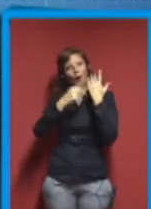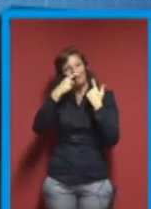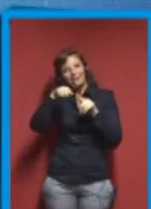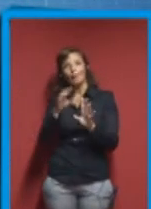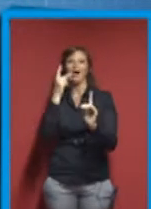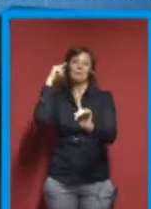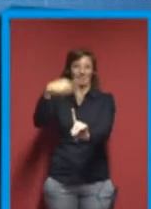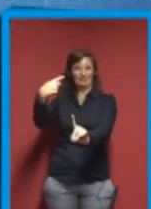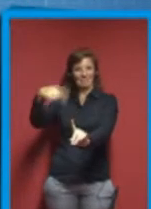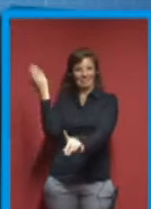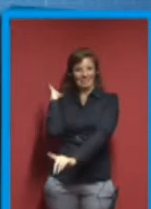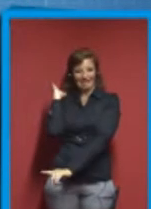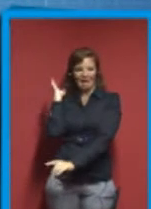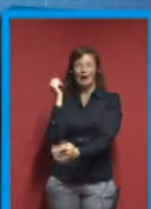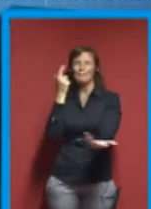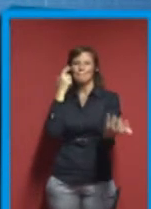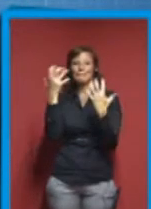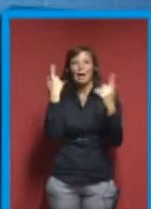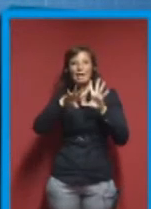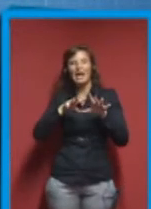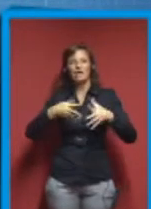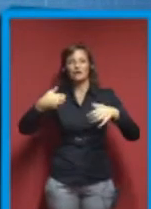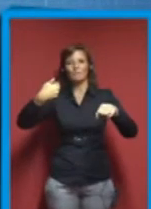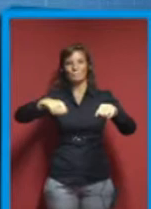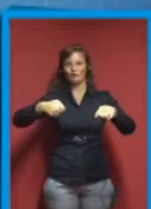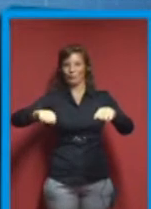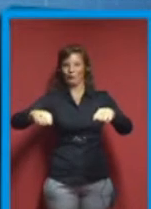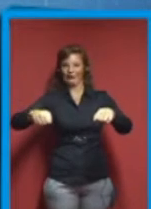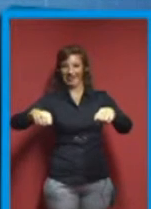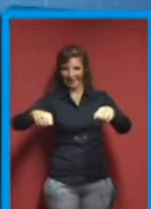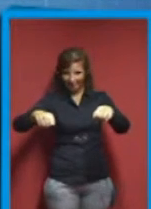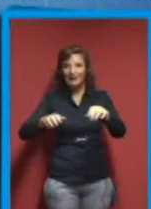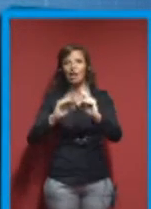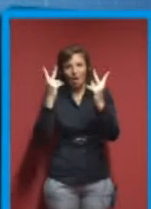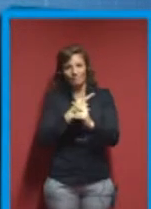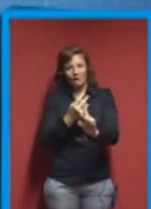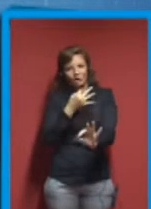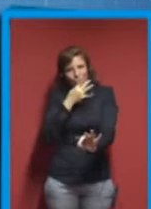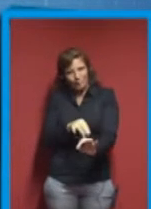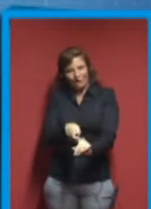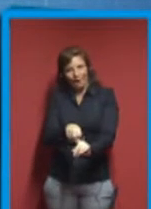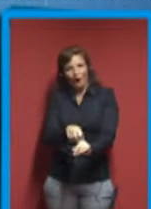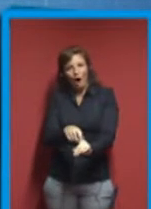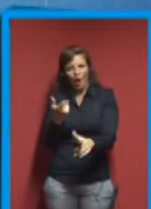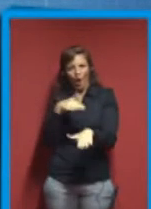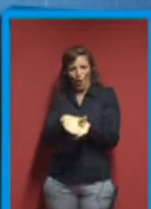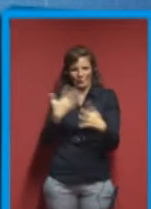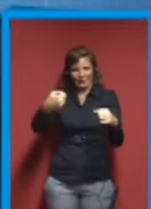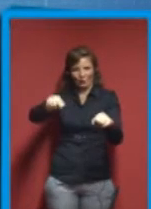Eccola là! Fantastico questo scooter! E infatti è possibile